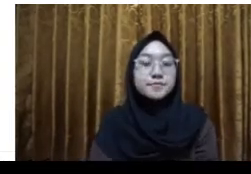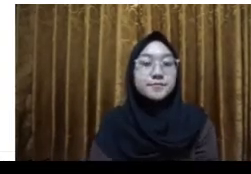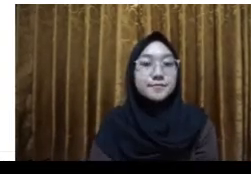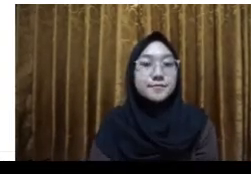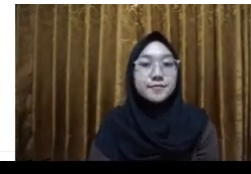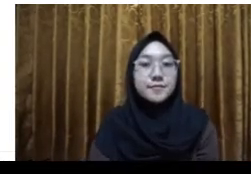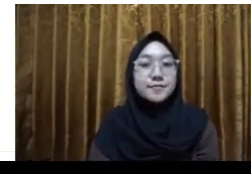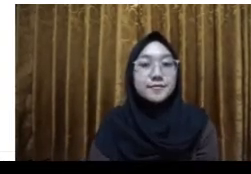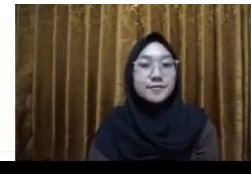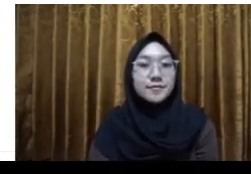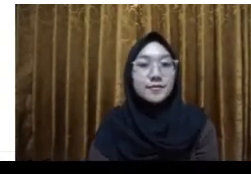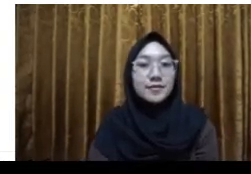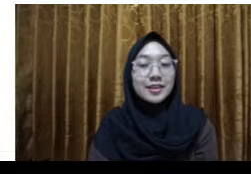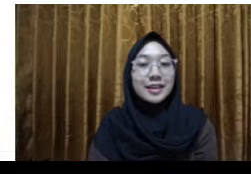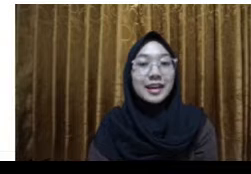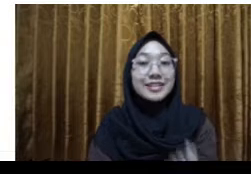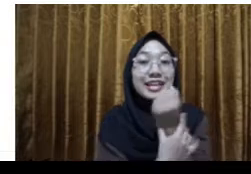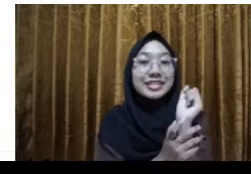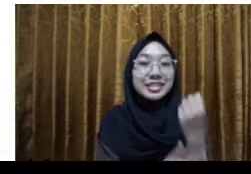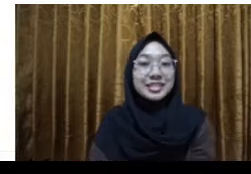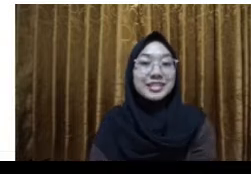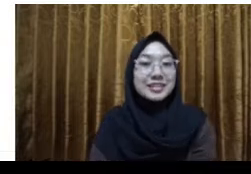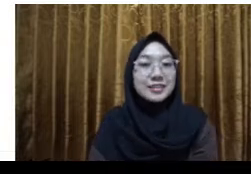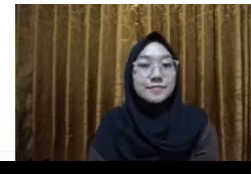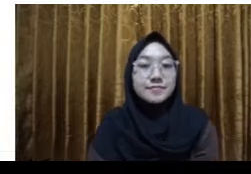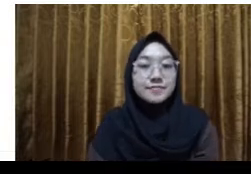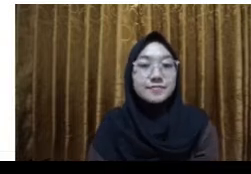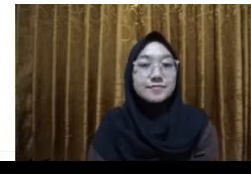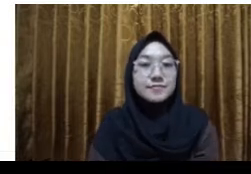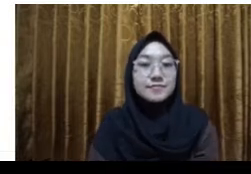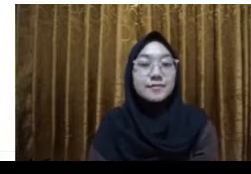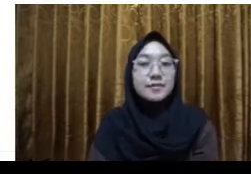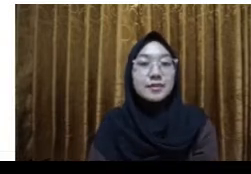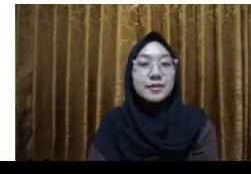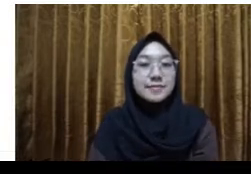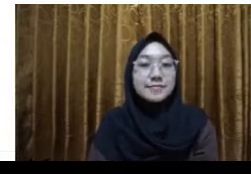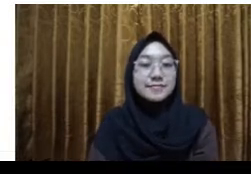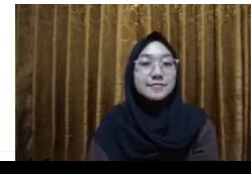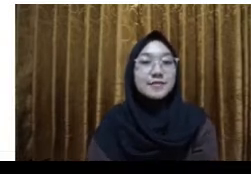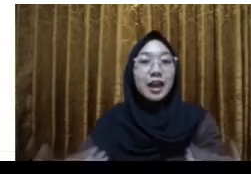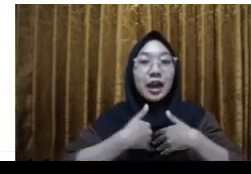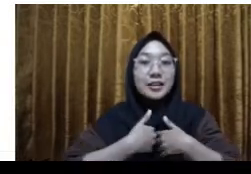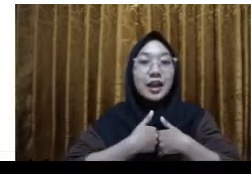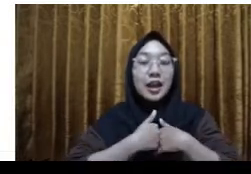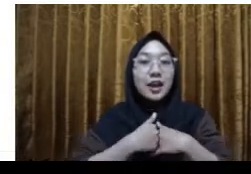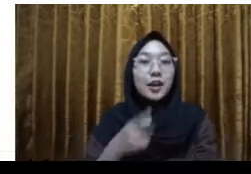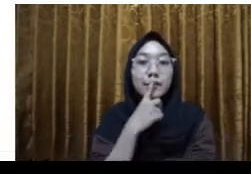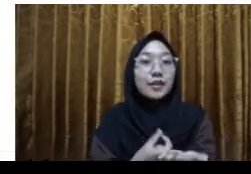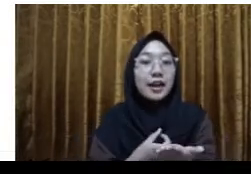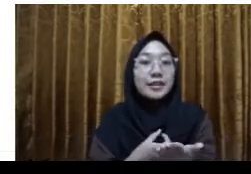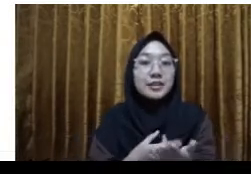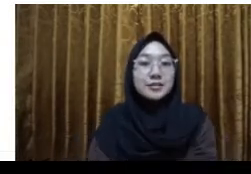license-nya. Copy to program files type file. Nah, di sini ada file yang pertama, ada copy to program file. Crack.bat